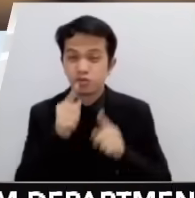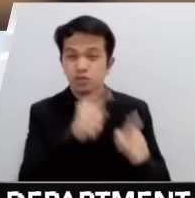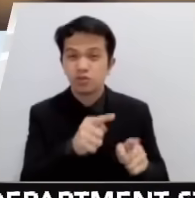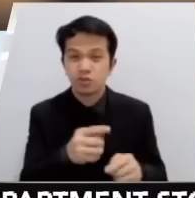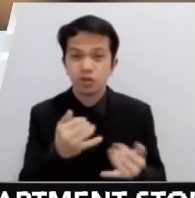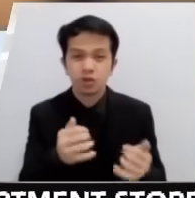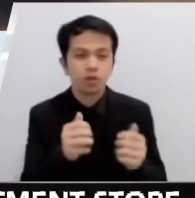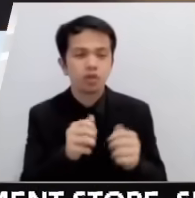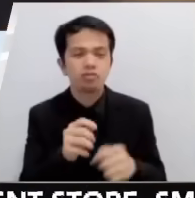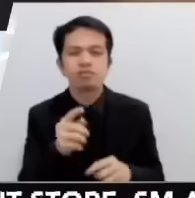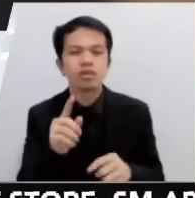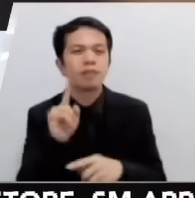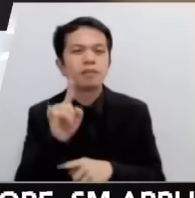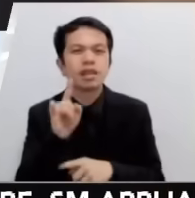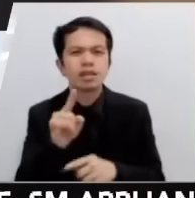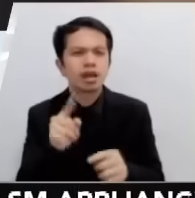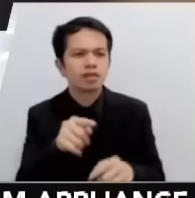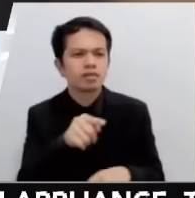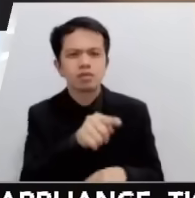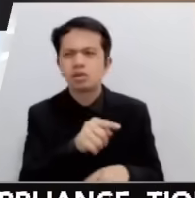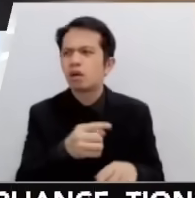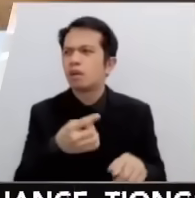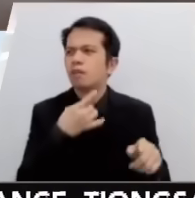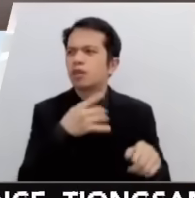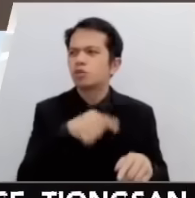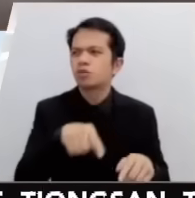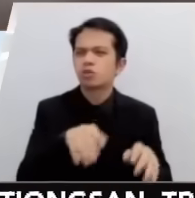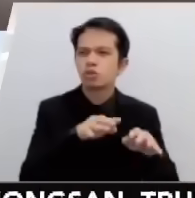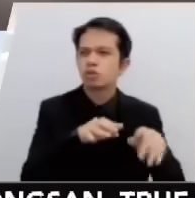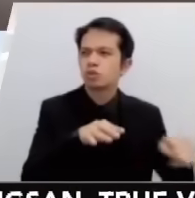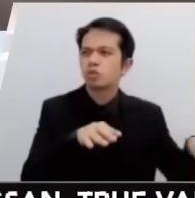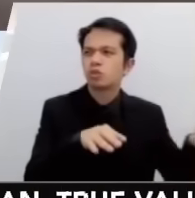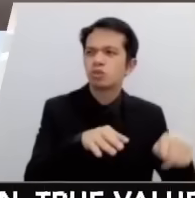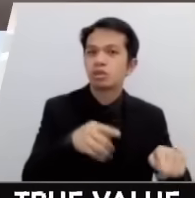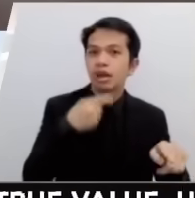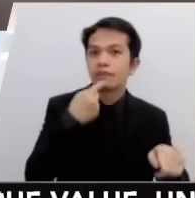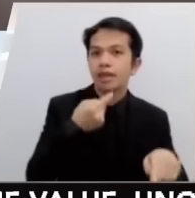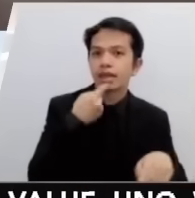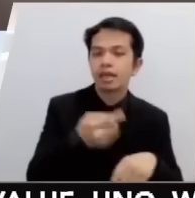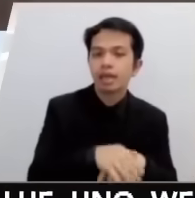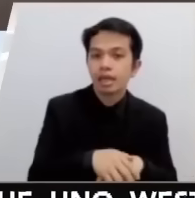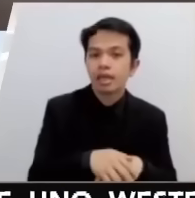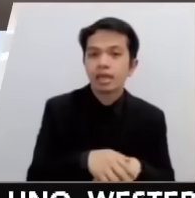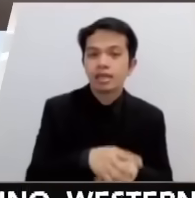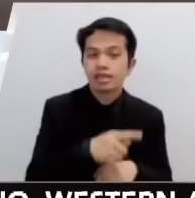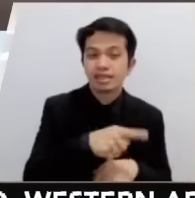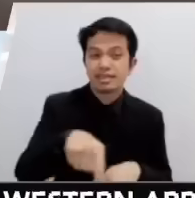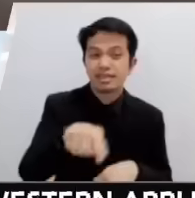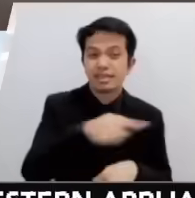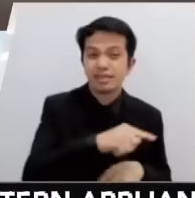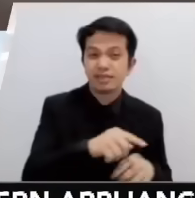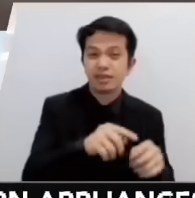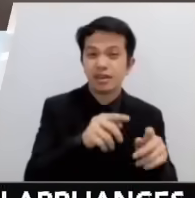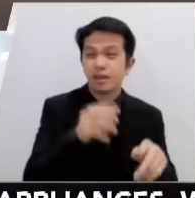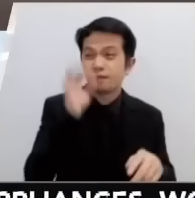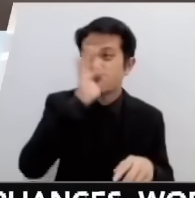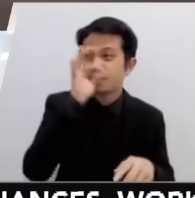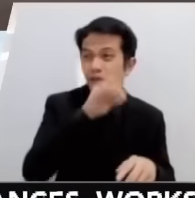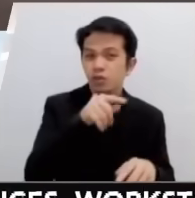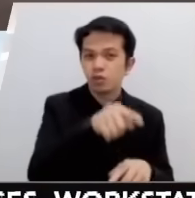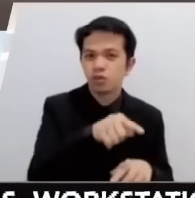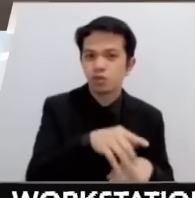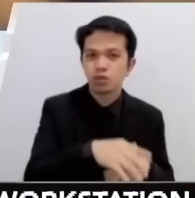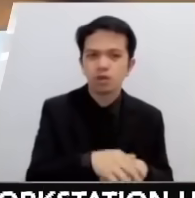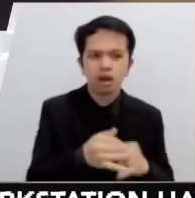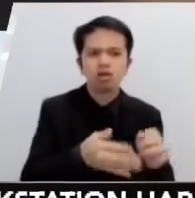sir Ang babastos ng mga batang ito sabi ng mga media na nandoon Ang babastos n mga Pilipino daw papakawalan na nga eh ng